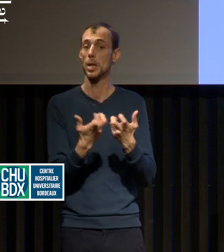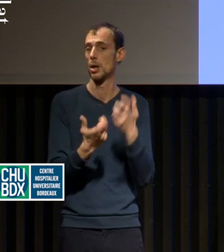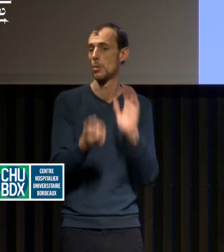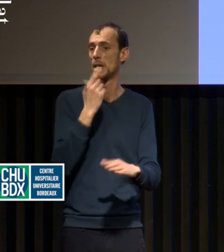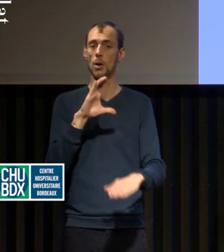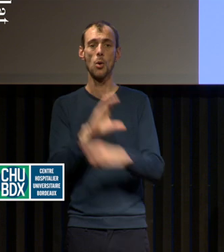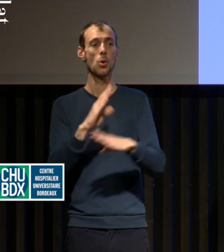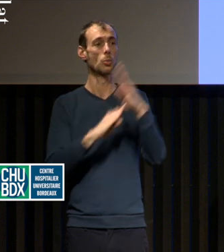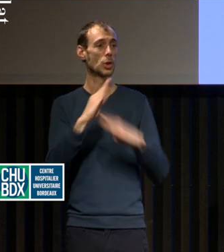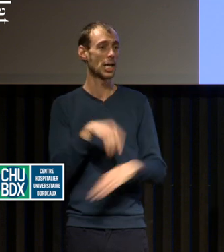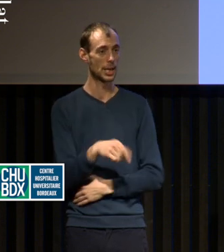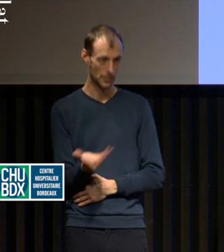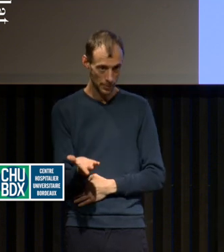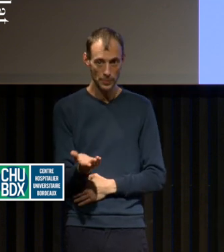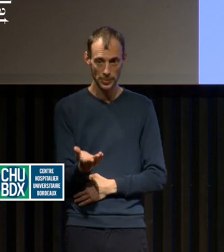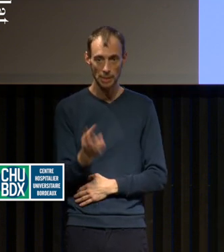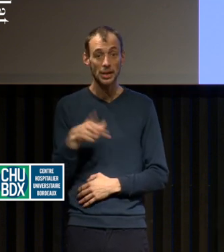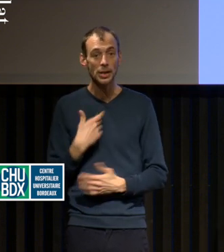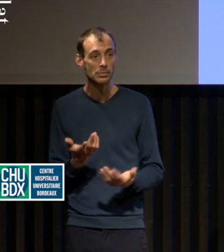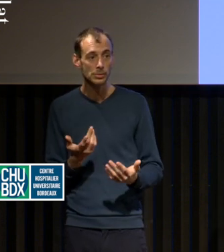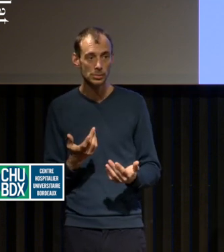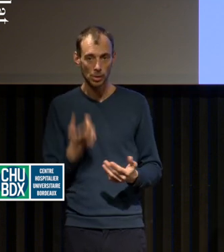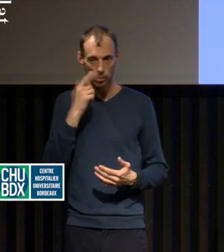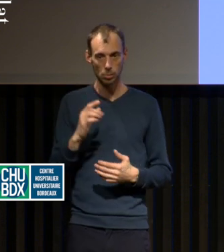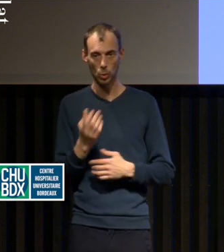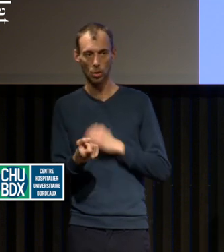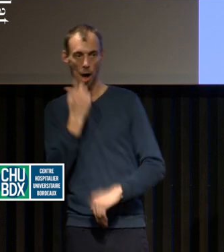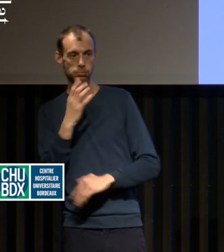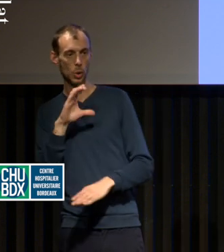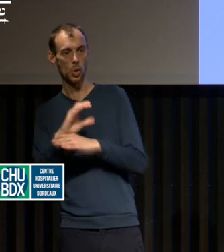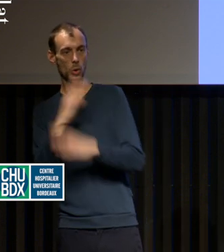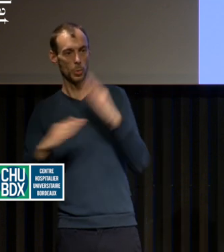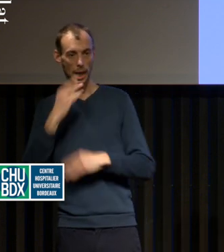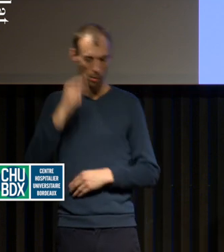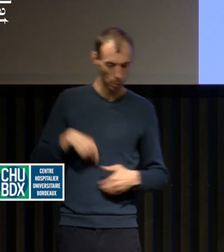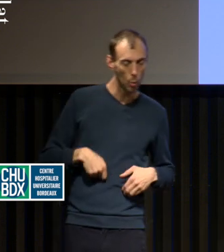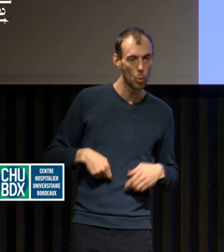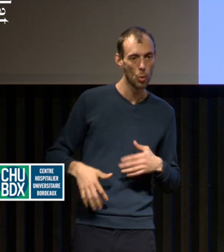Mais quand on donne des antibiotiques, qu'est-ce que ça fait sur le microbiote? C'est une catastrophe écologique.